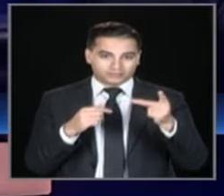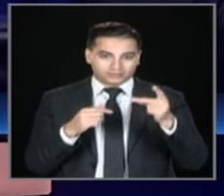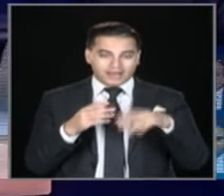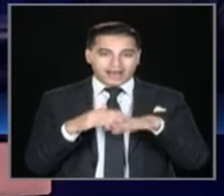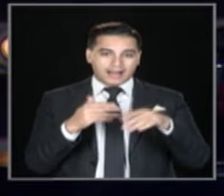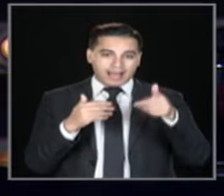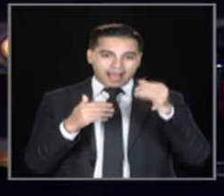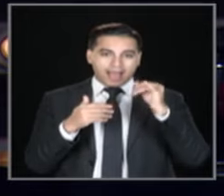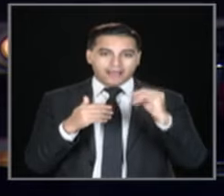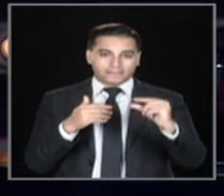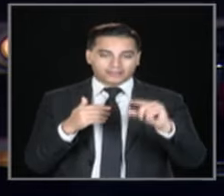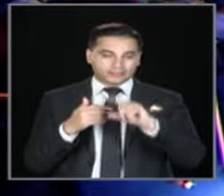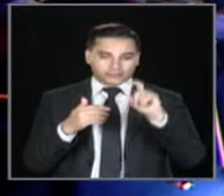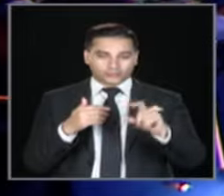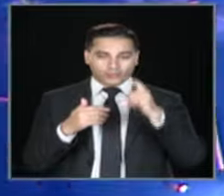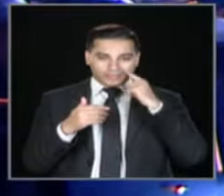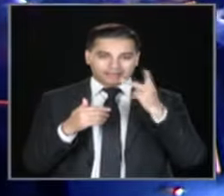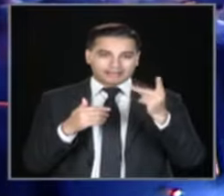سليمان السؤال